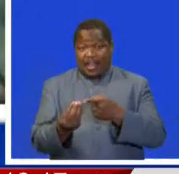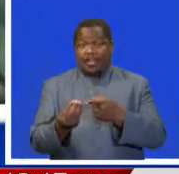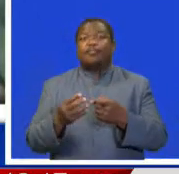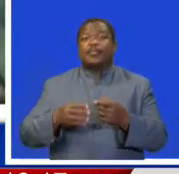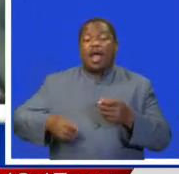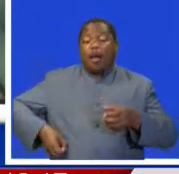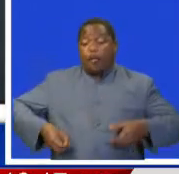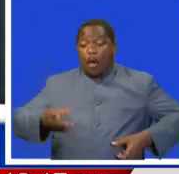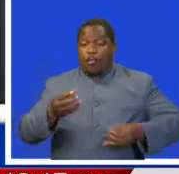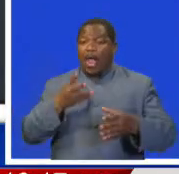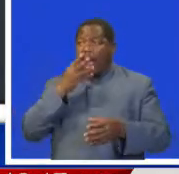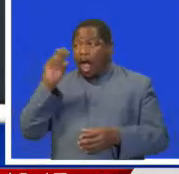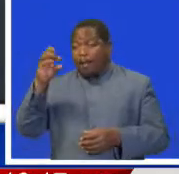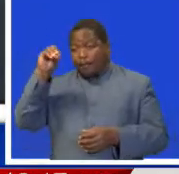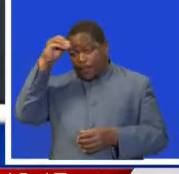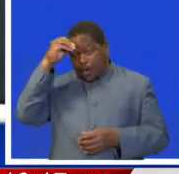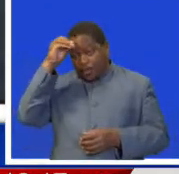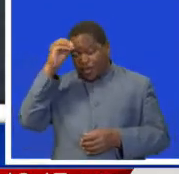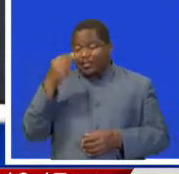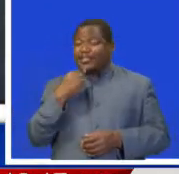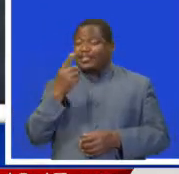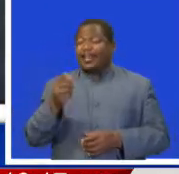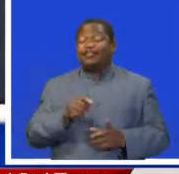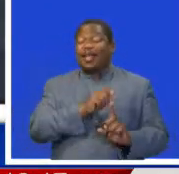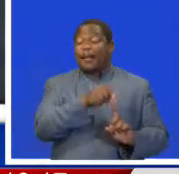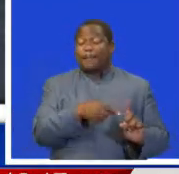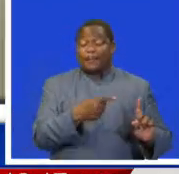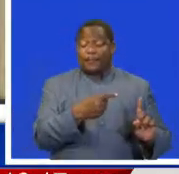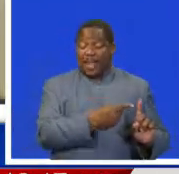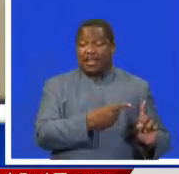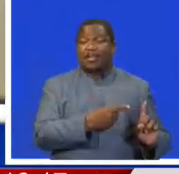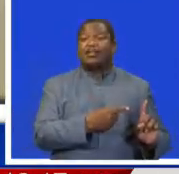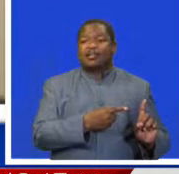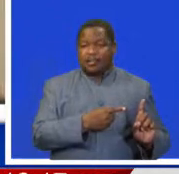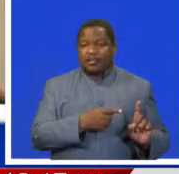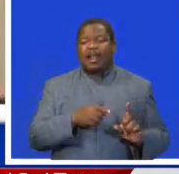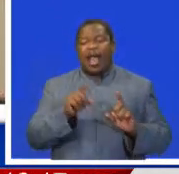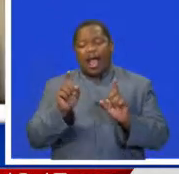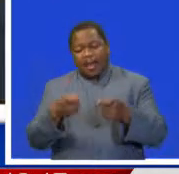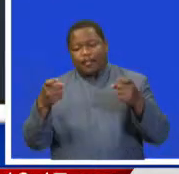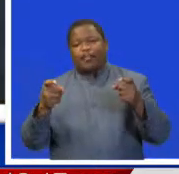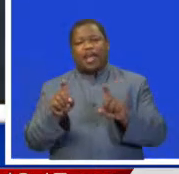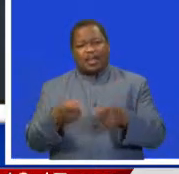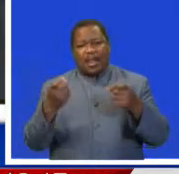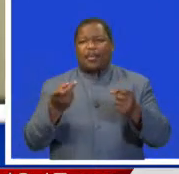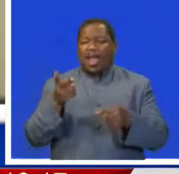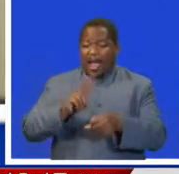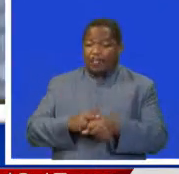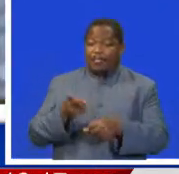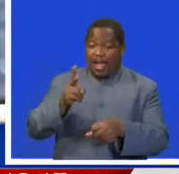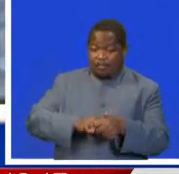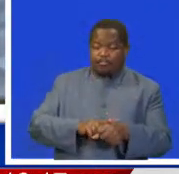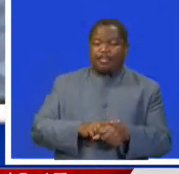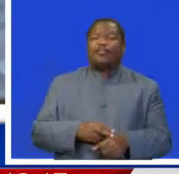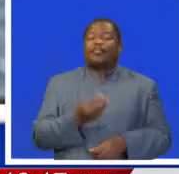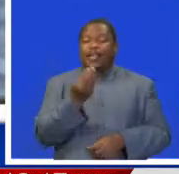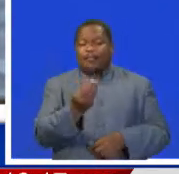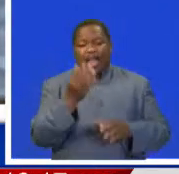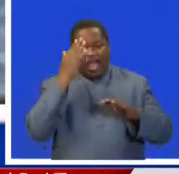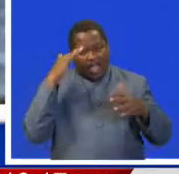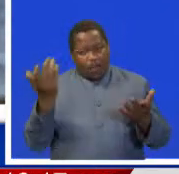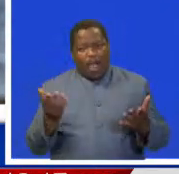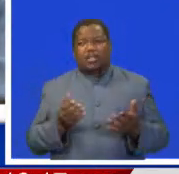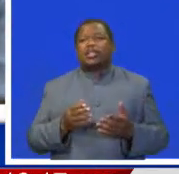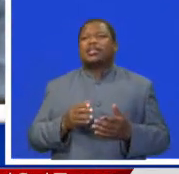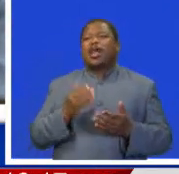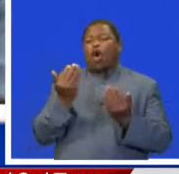emaphoyiseni, umsolwa wamhlukubeta emahlandla lamanengi. Uthi bekathina babuya esikolweni achamuke Sibusiso ashaye